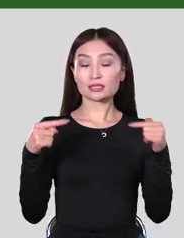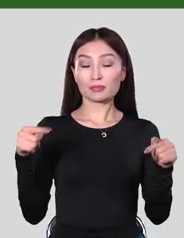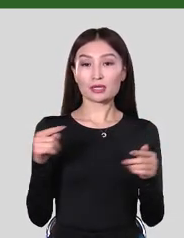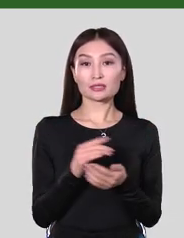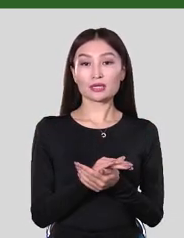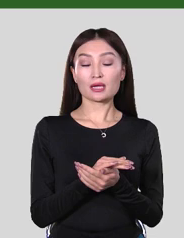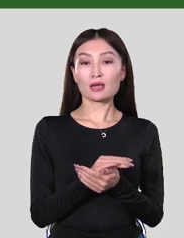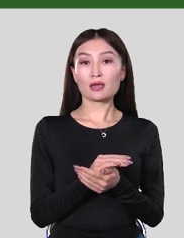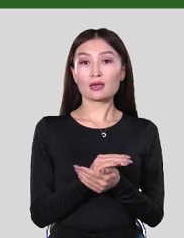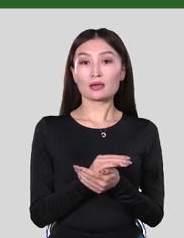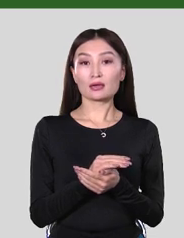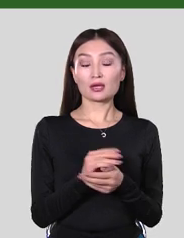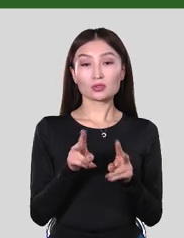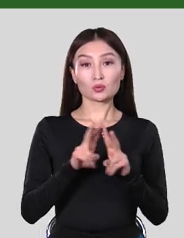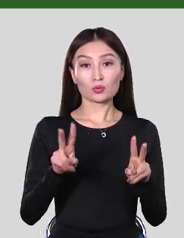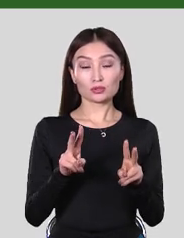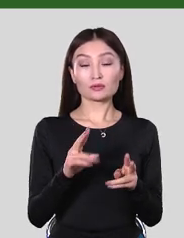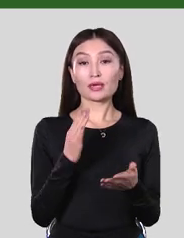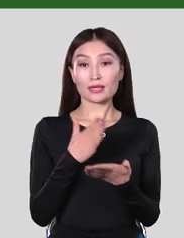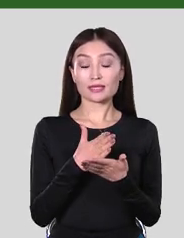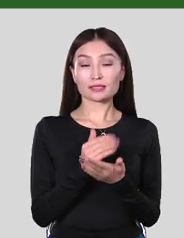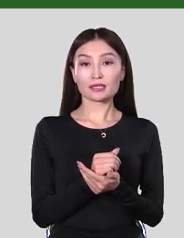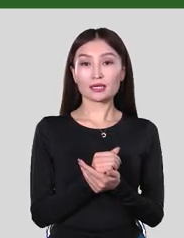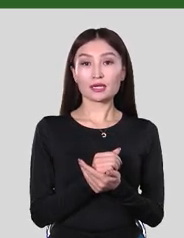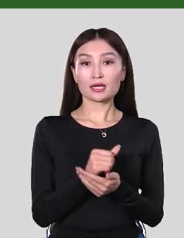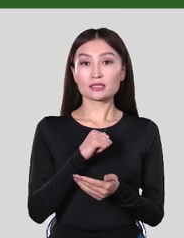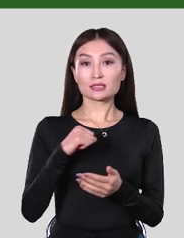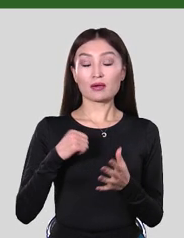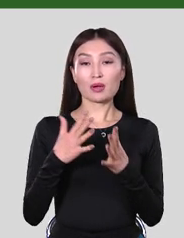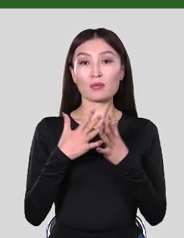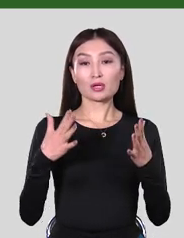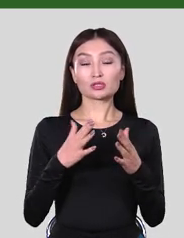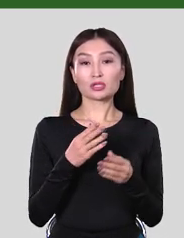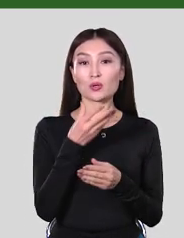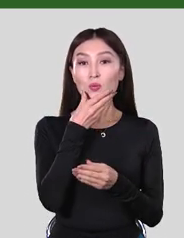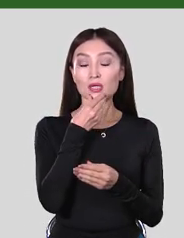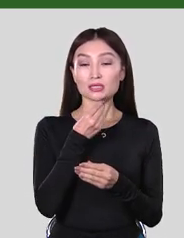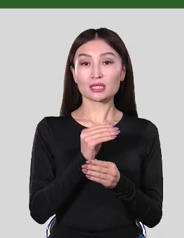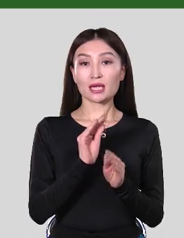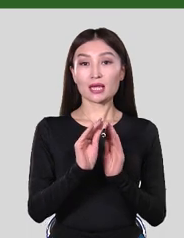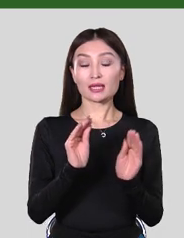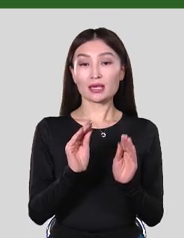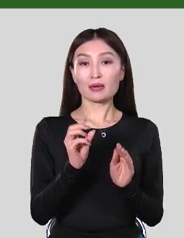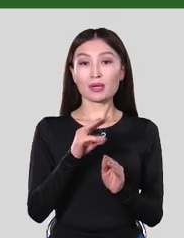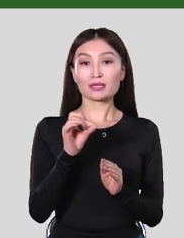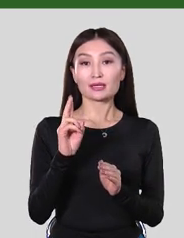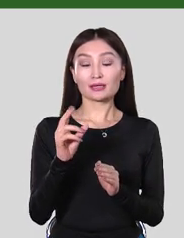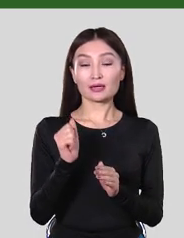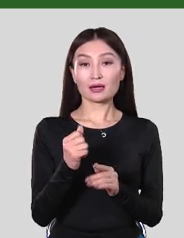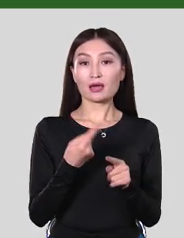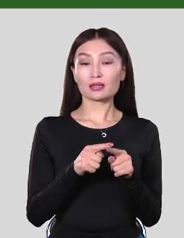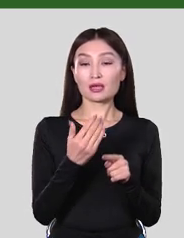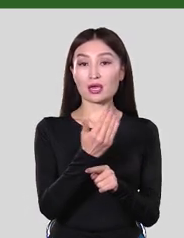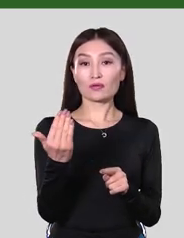разнообразна, хотя и сходство, конечно, есть. Самое большое украшение материка – это, несомненно,